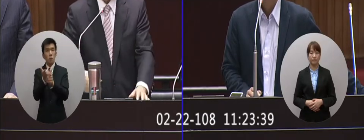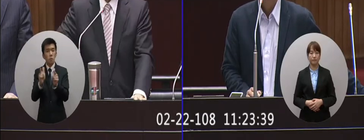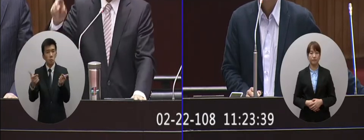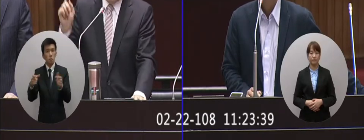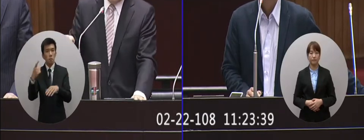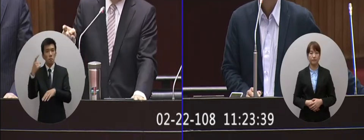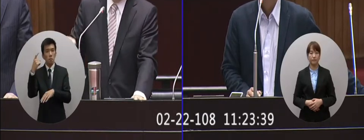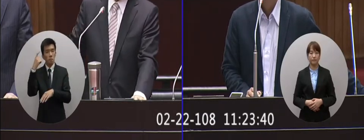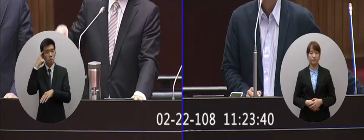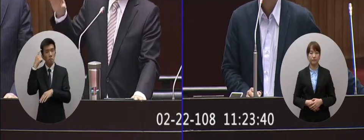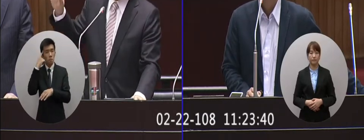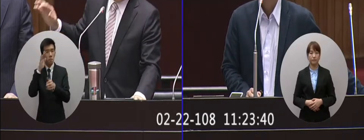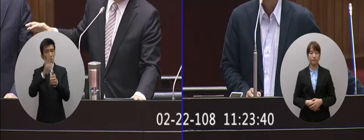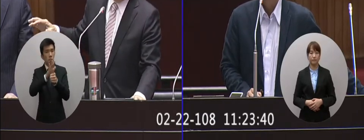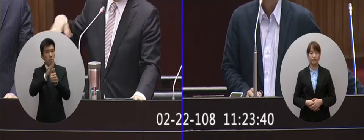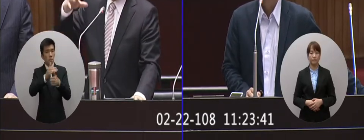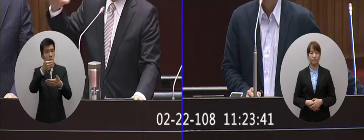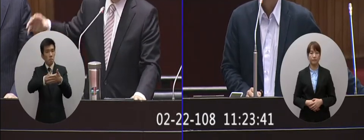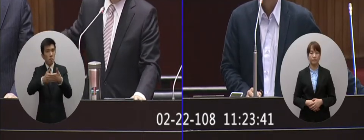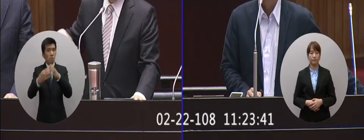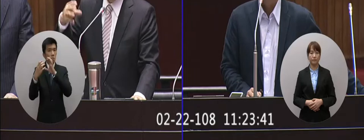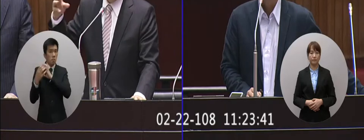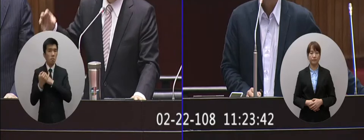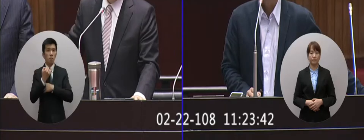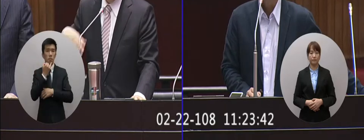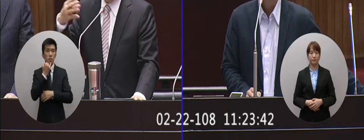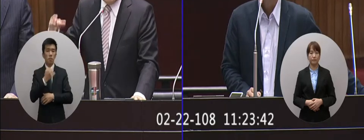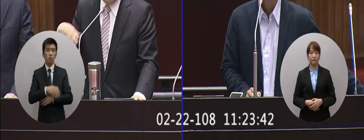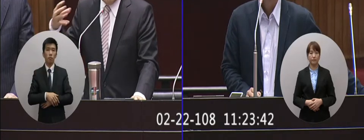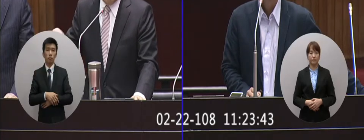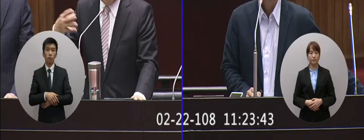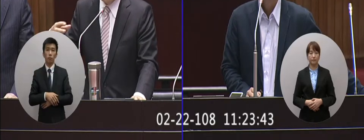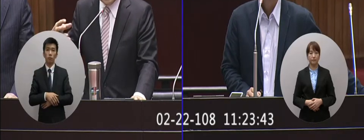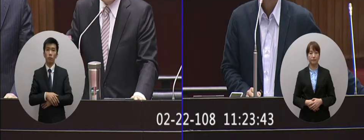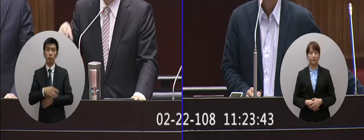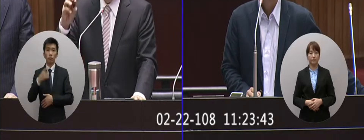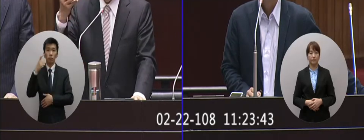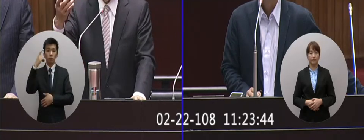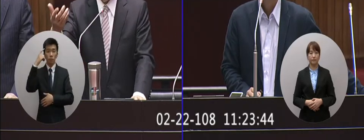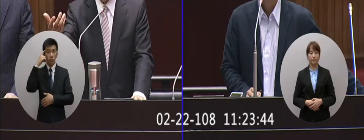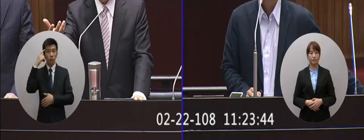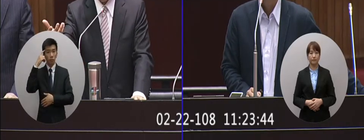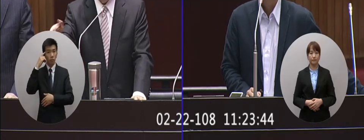忙，说嘞？这个用迄个改良的方式，